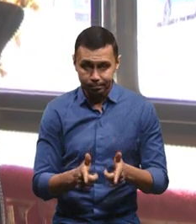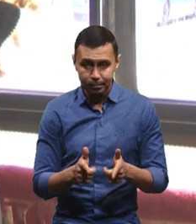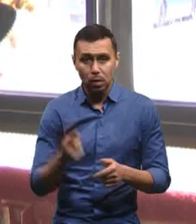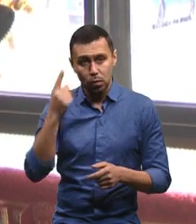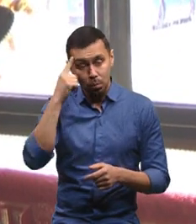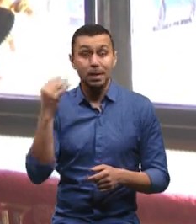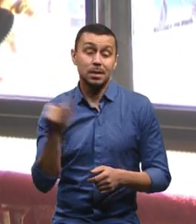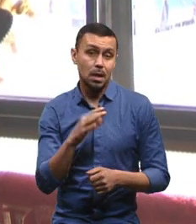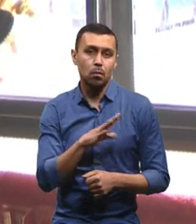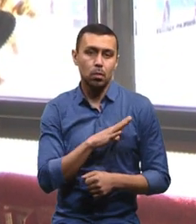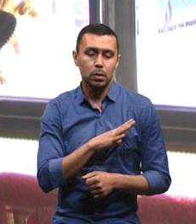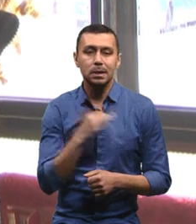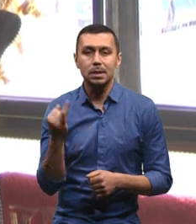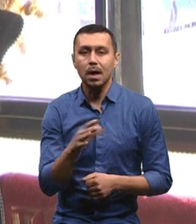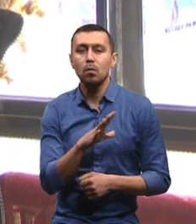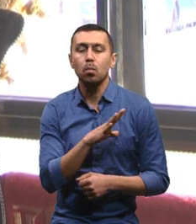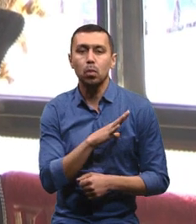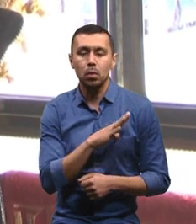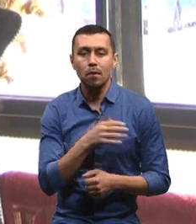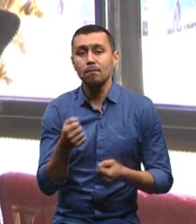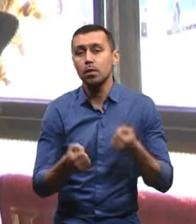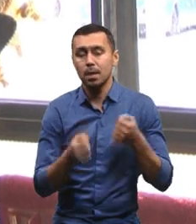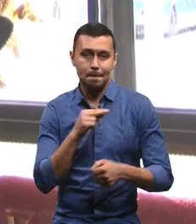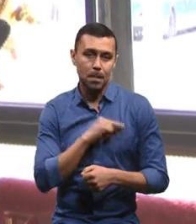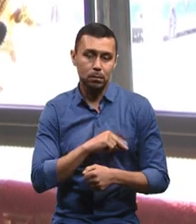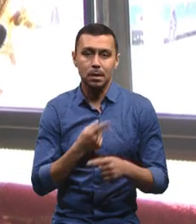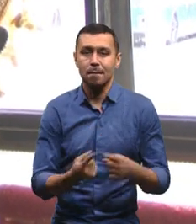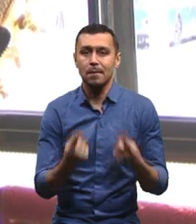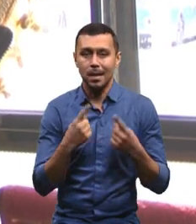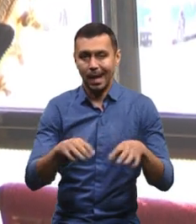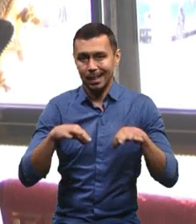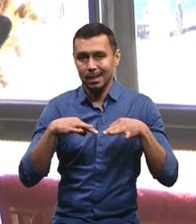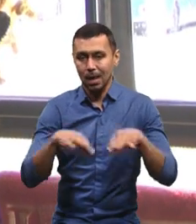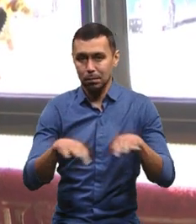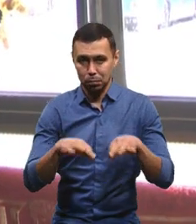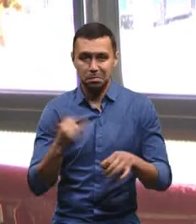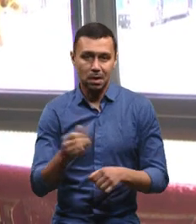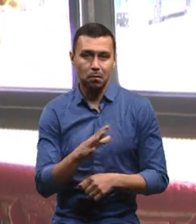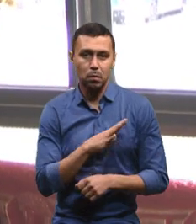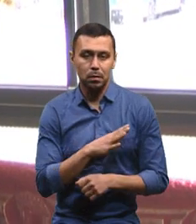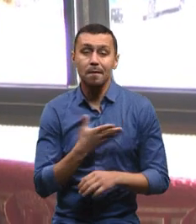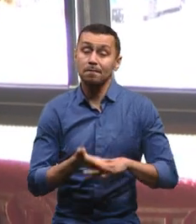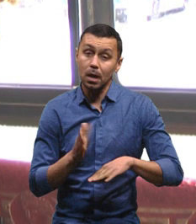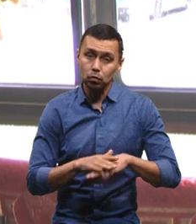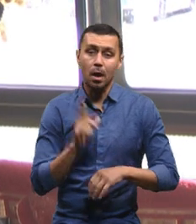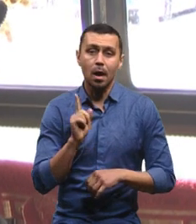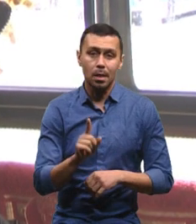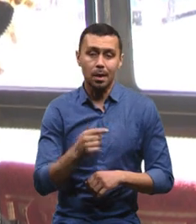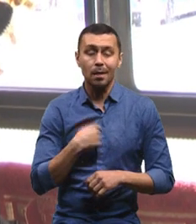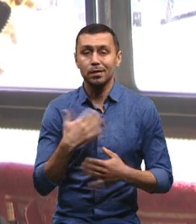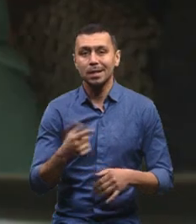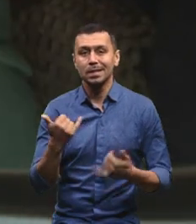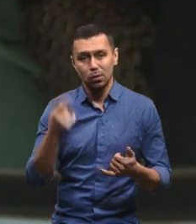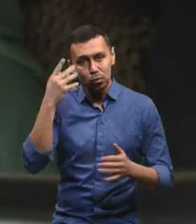І цікаво було цікаво було водієм це великий транспорт Цікаво було тяжко Але це я вже зараз